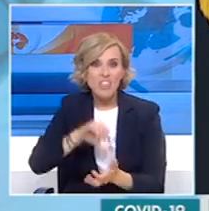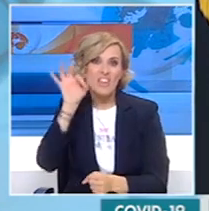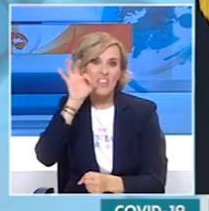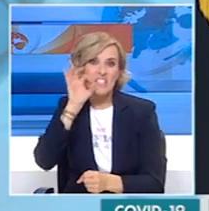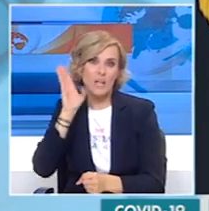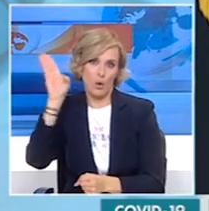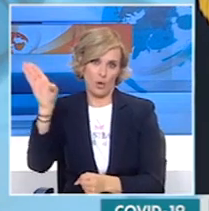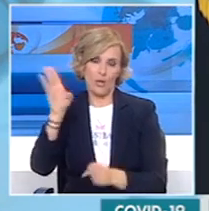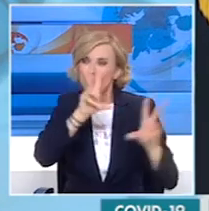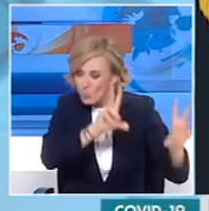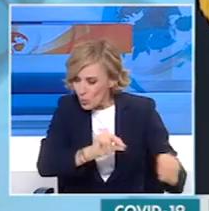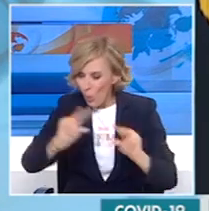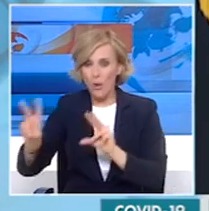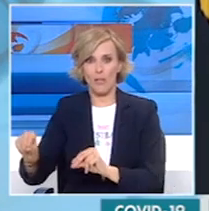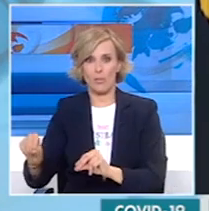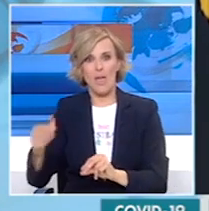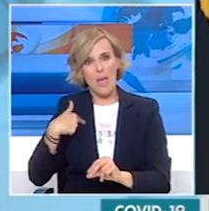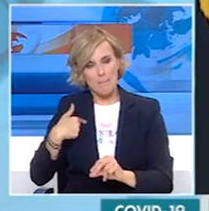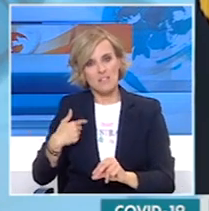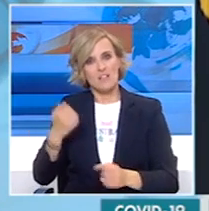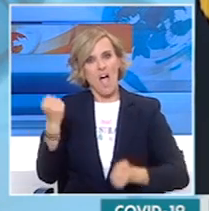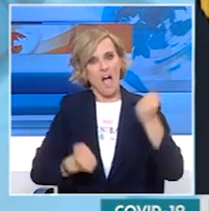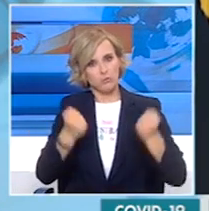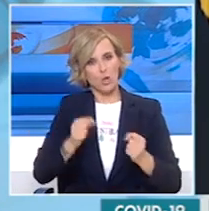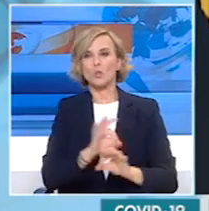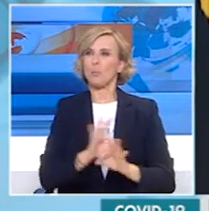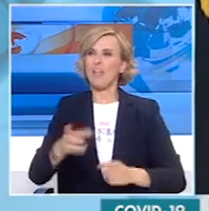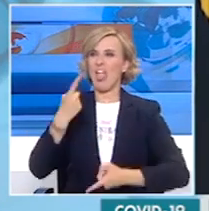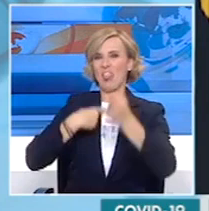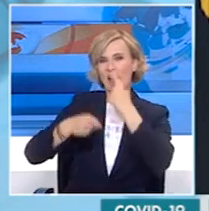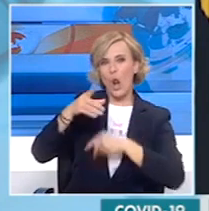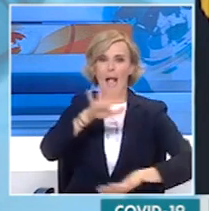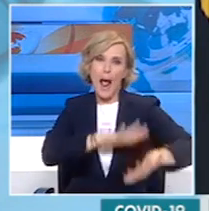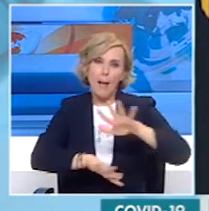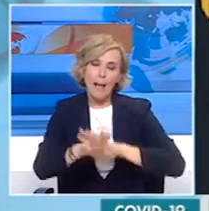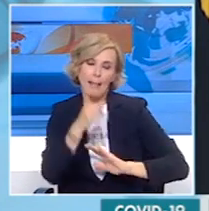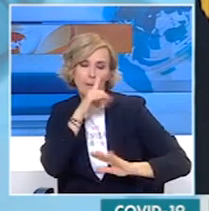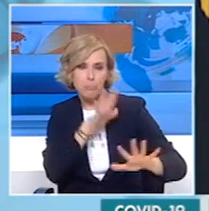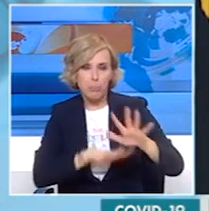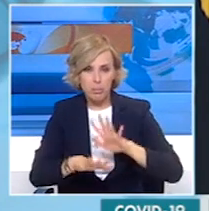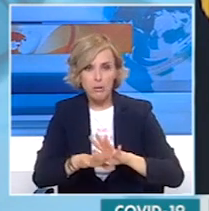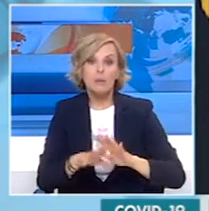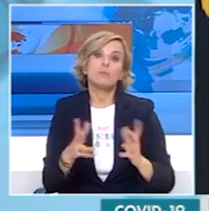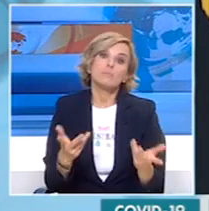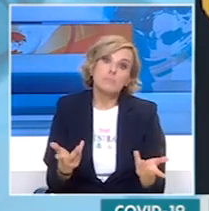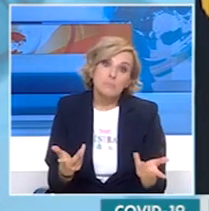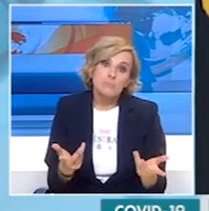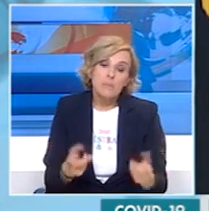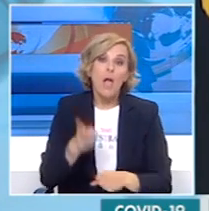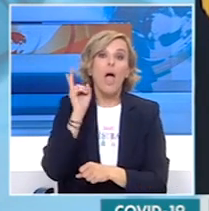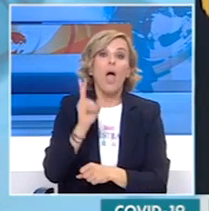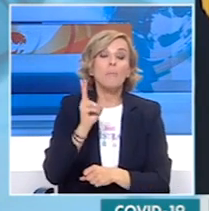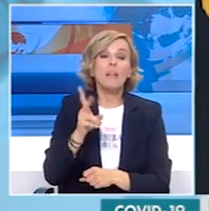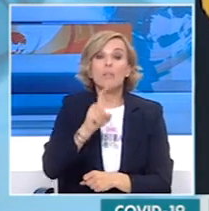φύγουμε απλά κάνοντας μια προσπάθεια με οποιασδήποτε δικαιολογίες να μετακινηθούμε, αντιλαμβάνεστε ουσιαστικά